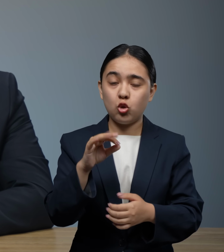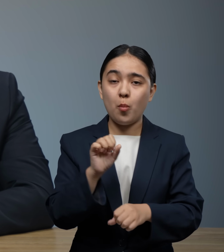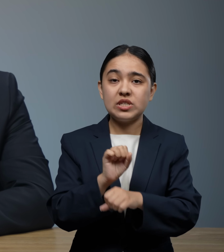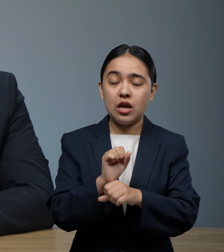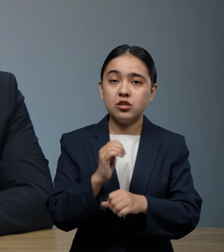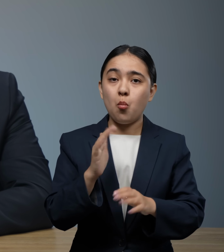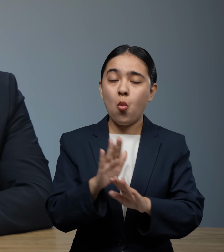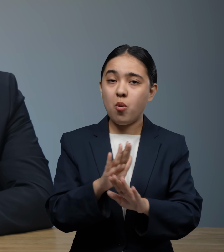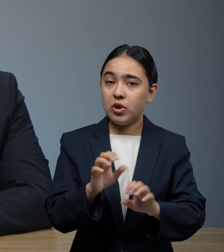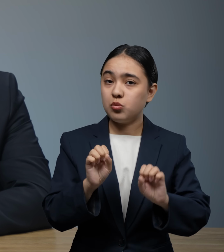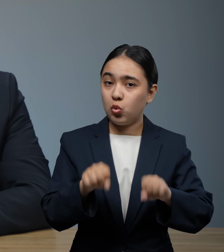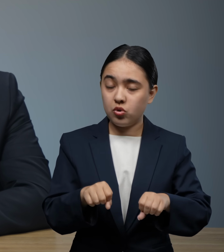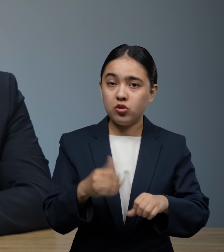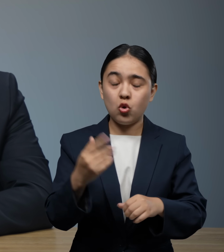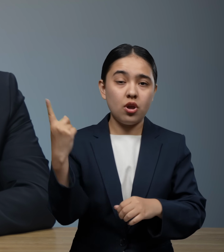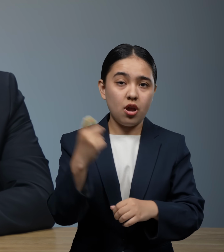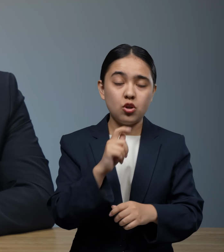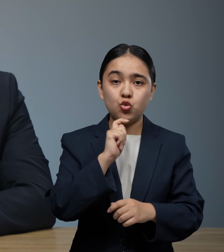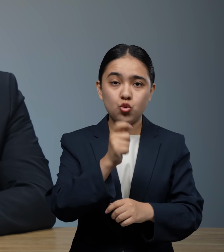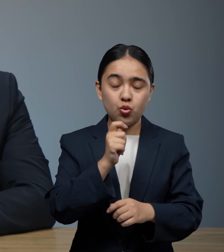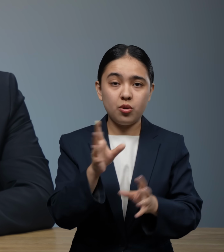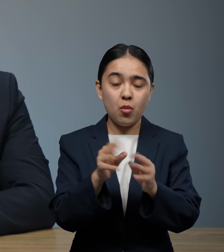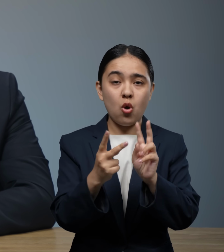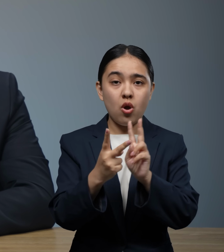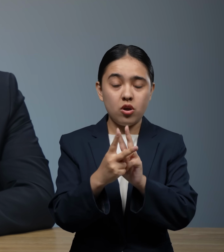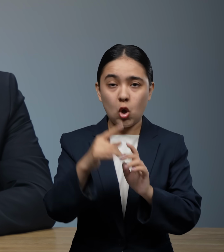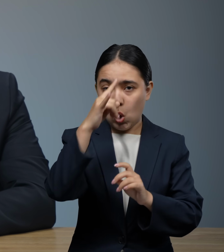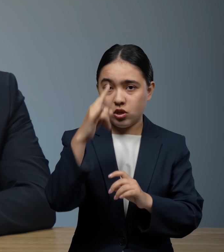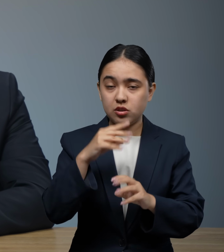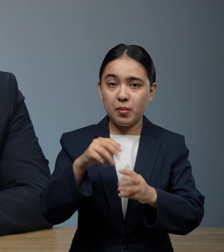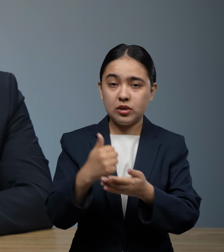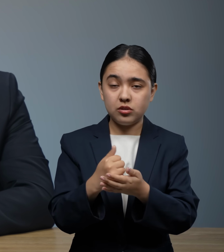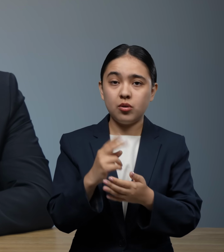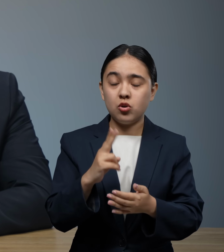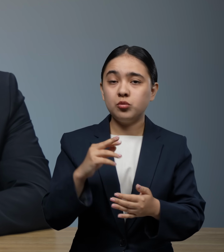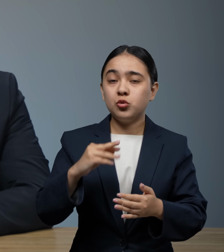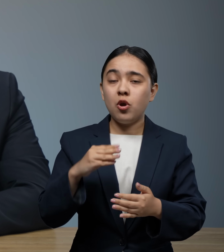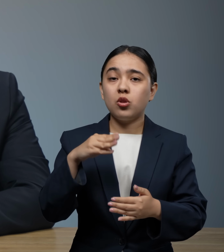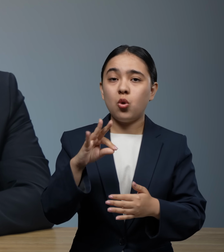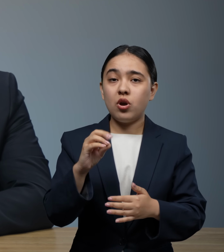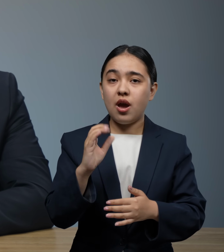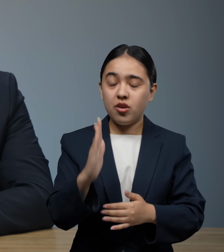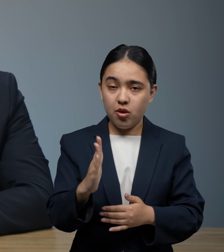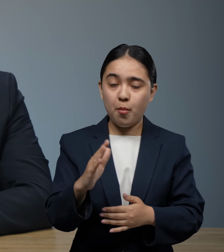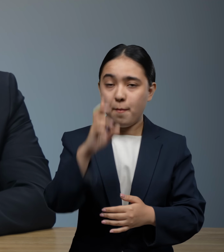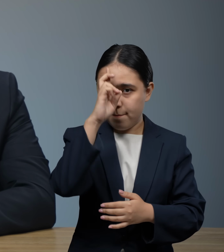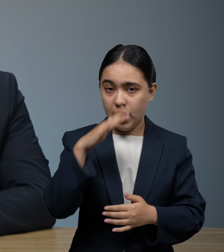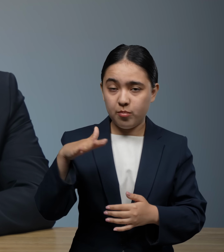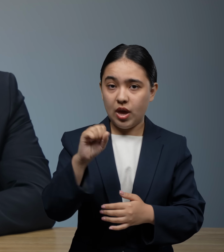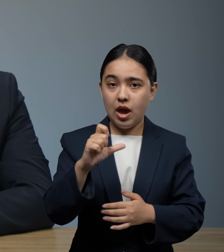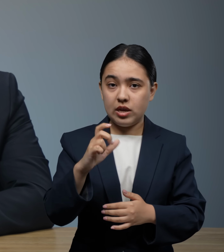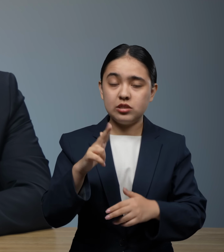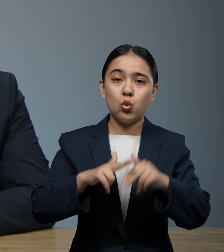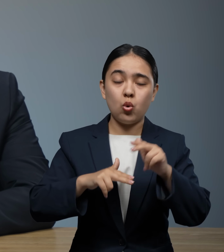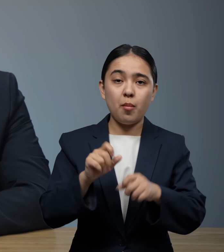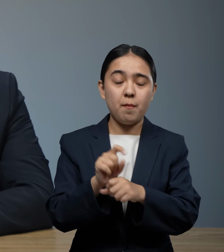yagona atom stansiyasi bo'lmasligi mumkin. Shu hafta jurnalistlar bilan uchrashgan Qozog'iston prezidenti Qosim Jo'mart To'qayev